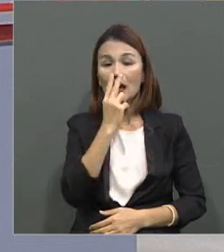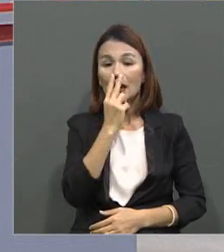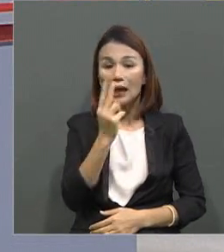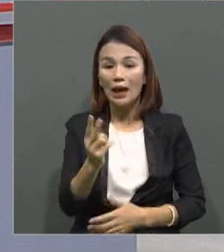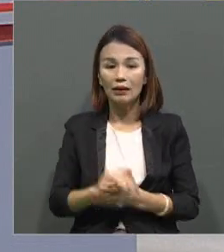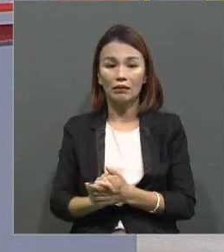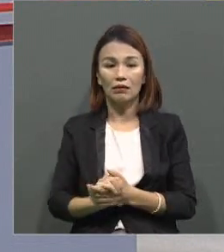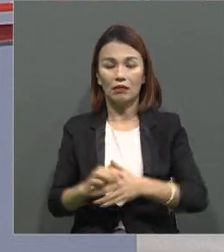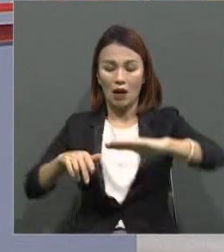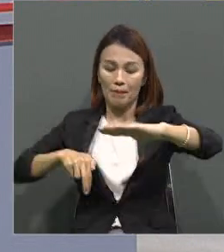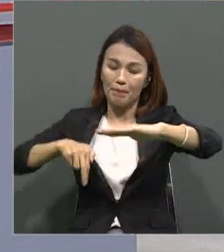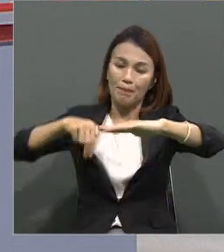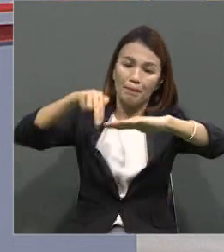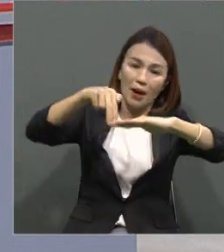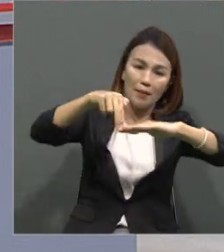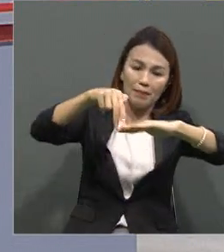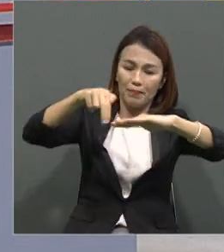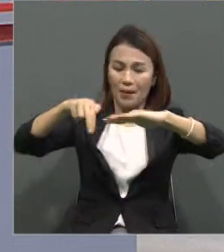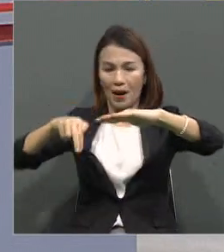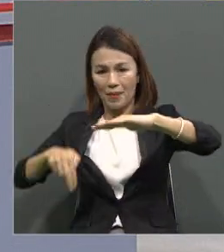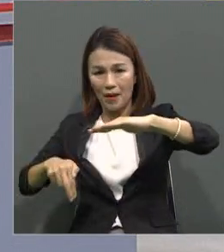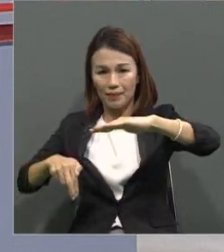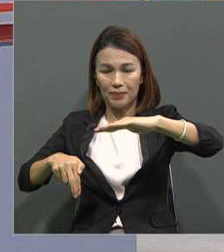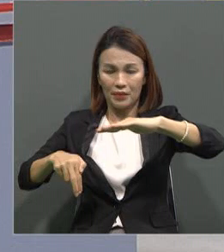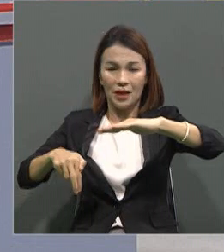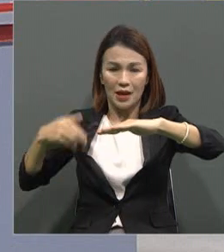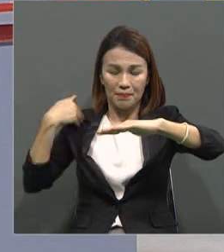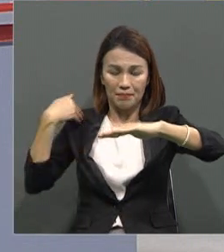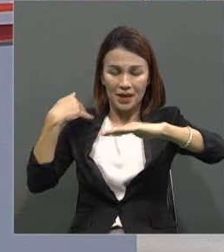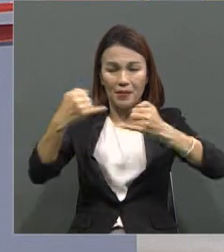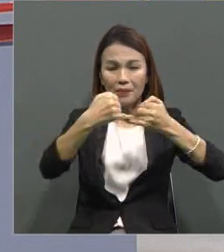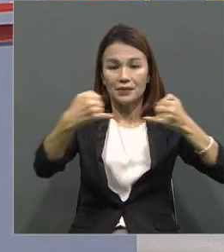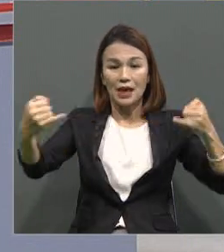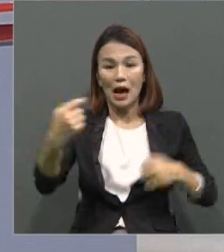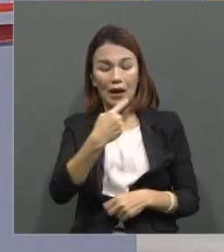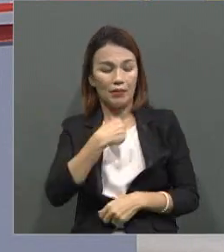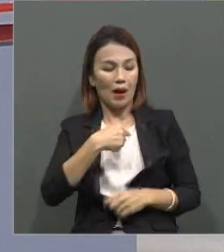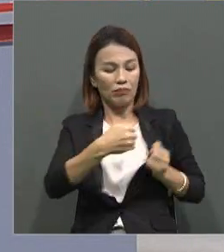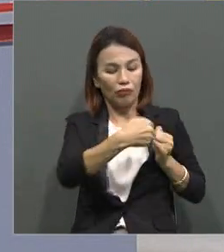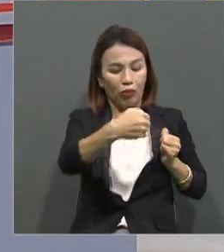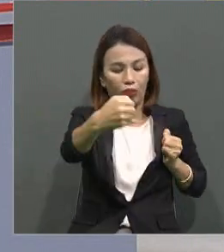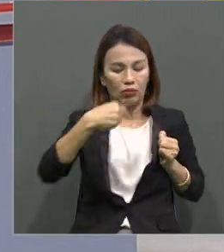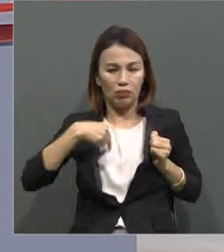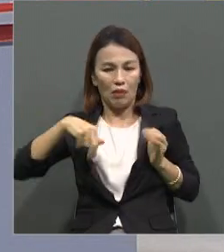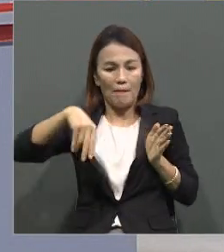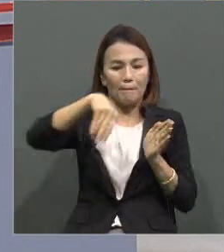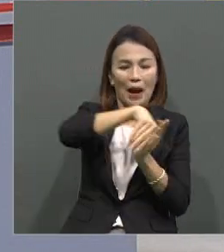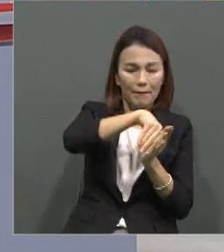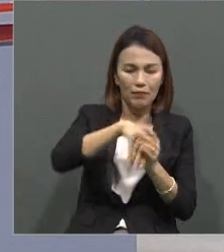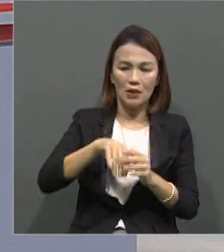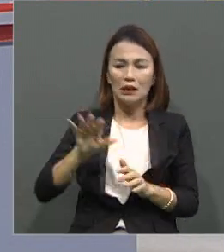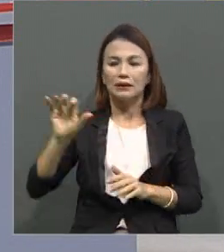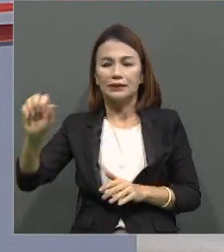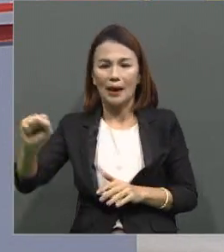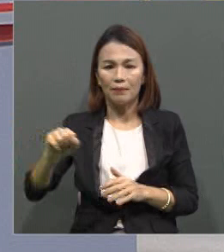ตอนที่ขึ้นลงเนี่ยฮะระดับของไอ้สายสายไฟที่มันระยงระยางเนี่ยมันก็อยู่ระดับเดียวกับตัวคนขึ้นเลยนะถ้าสมมุติมือไปโดนหรือ